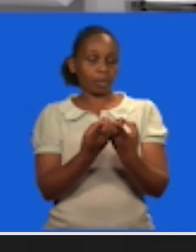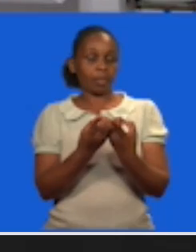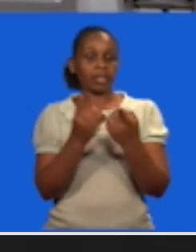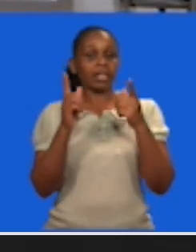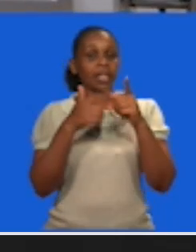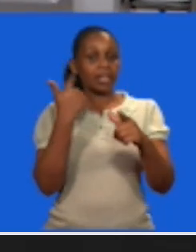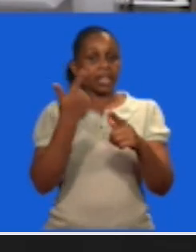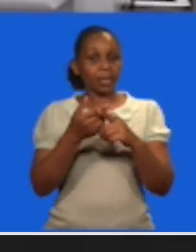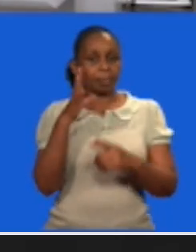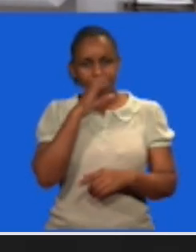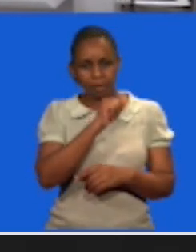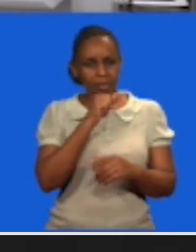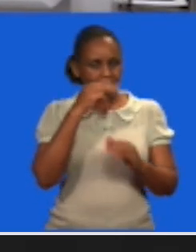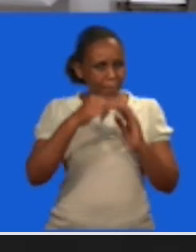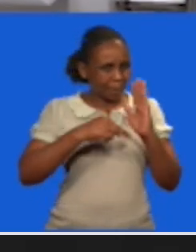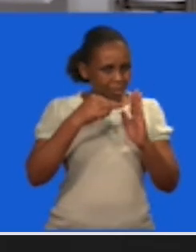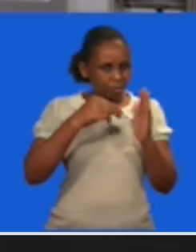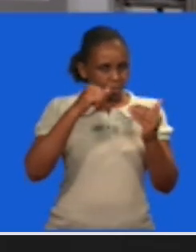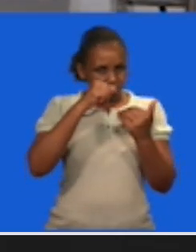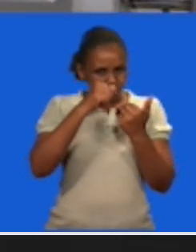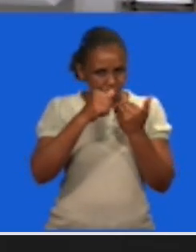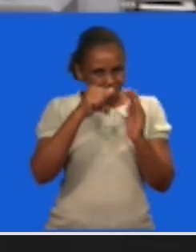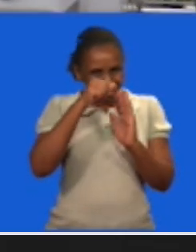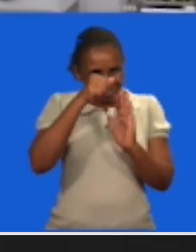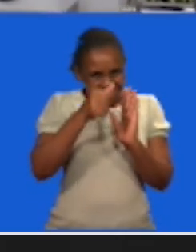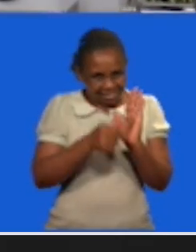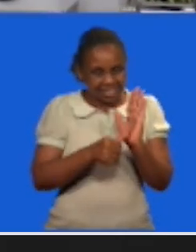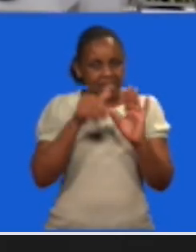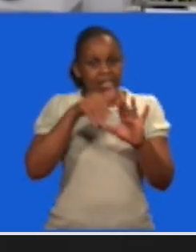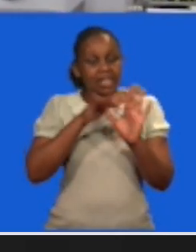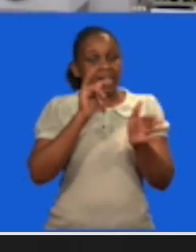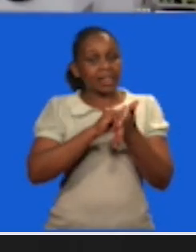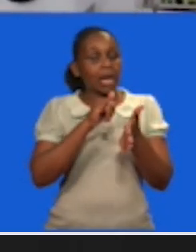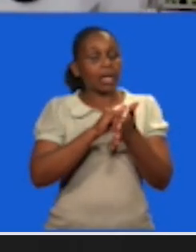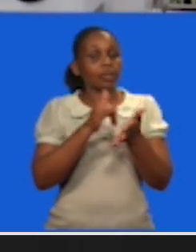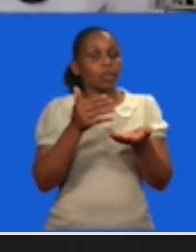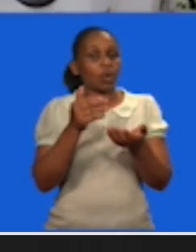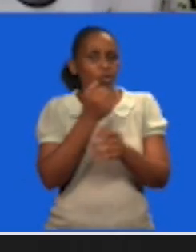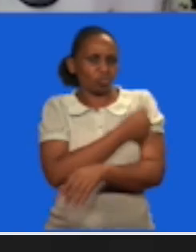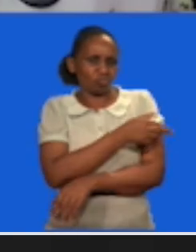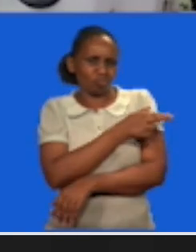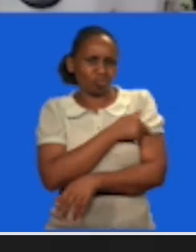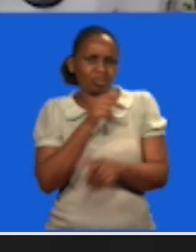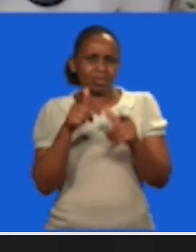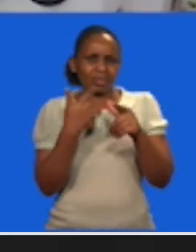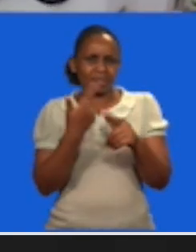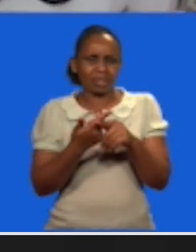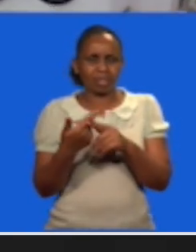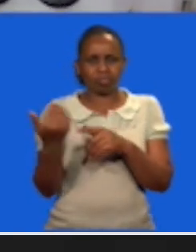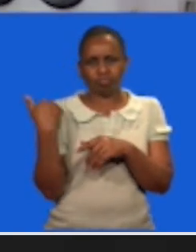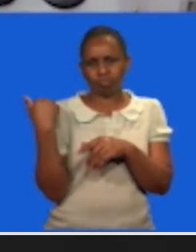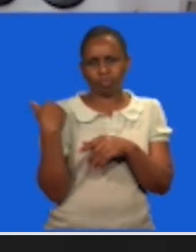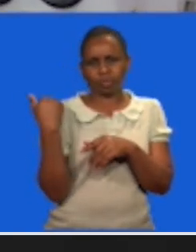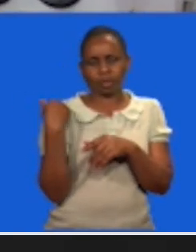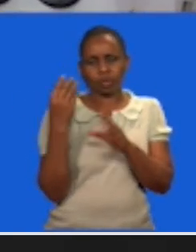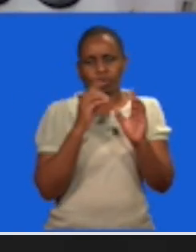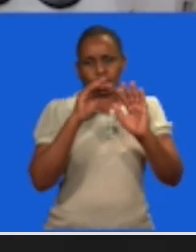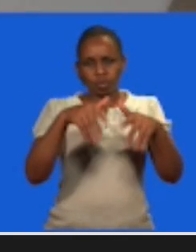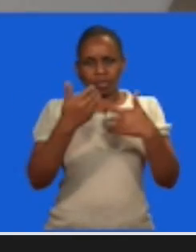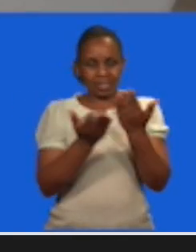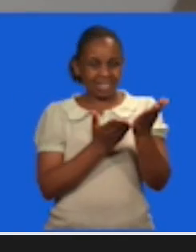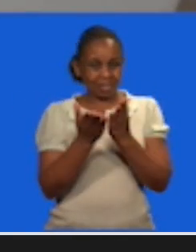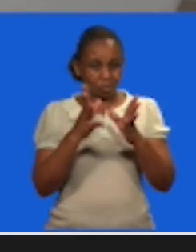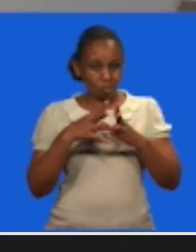Aggrey Kamba, ukosefu wa vifaa vya upasuaji katika hospitali hiyo kumeathiri utoaji huduma